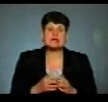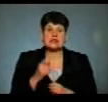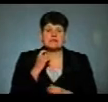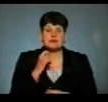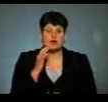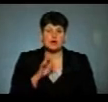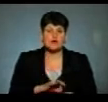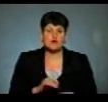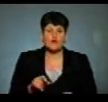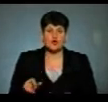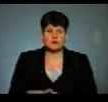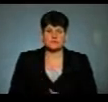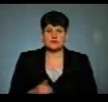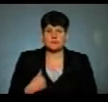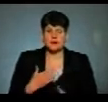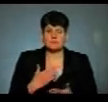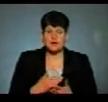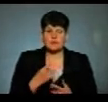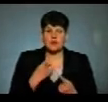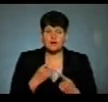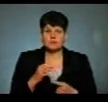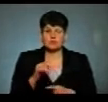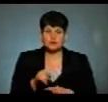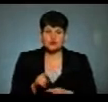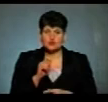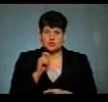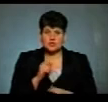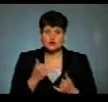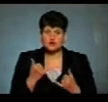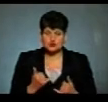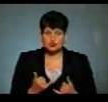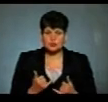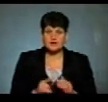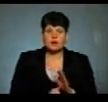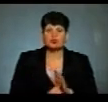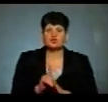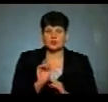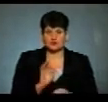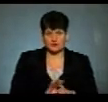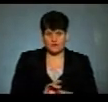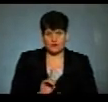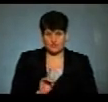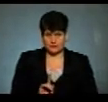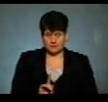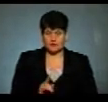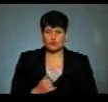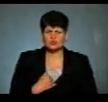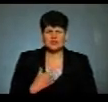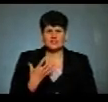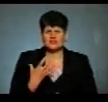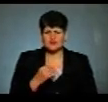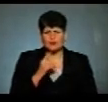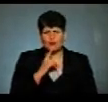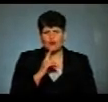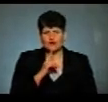хворих? Ми маємо говорити про те, що Україна сьогодні знаходиться на старті захворювання. І у нас ще поки що